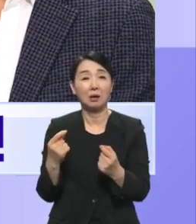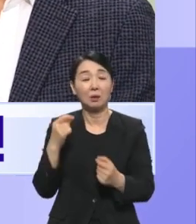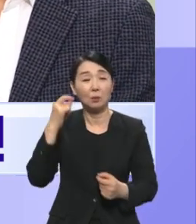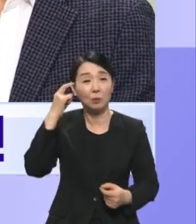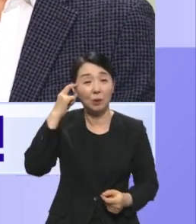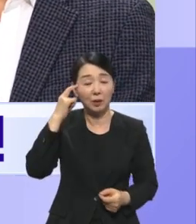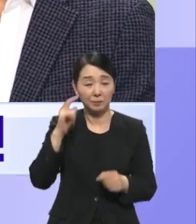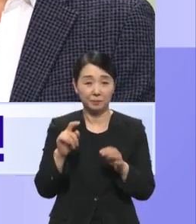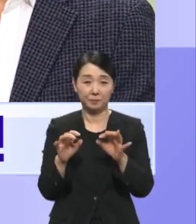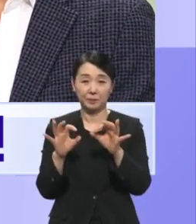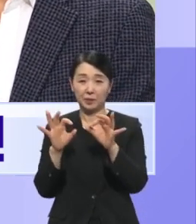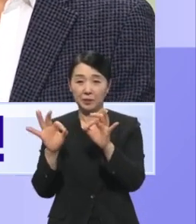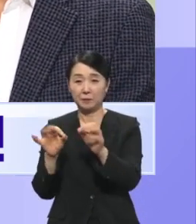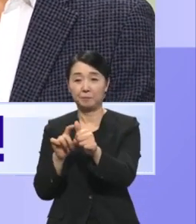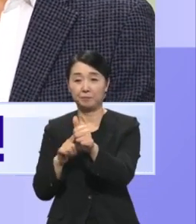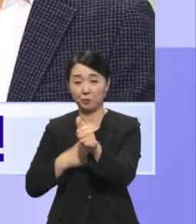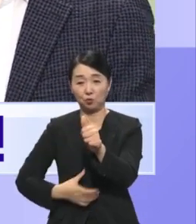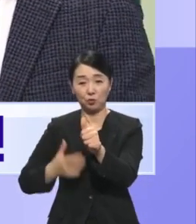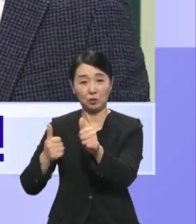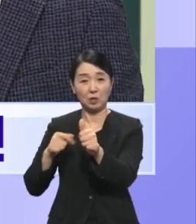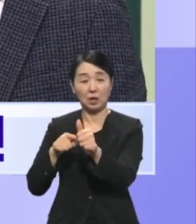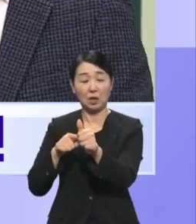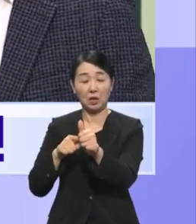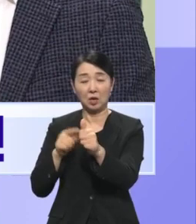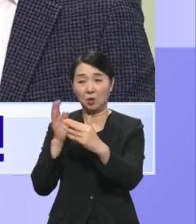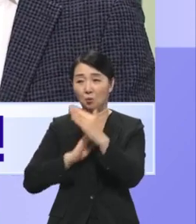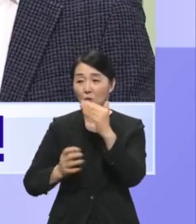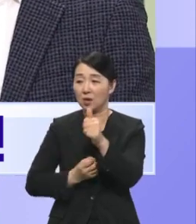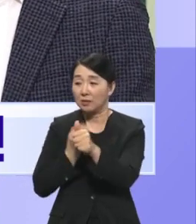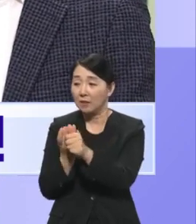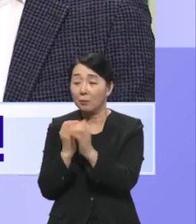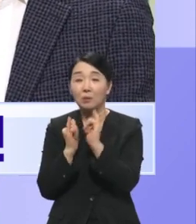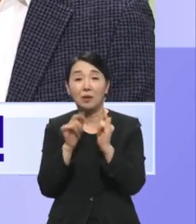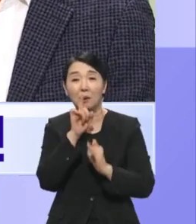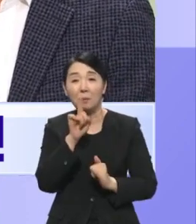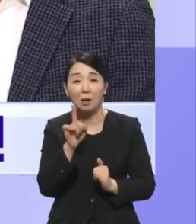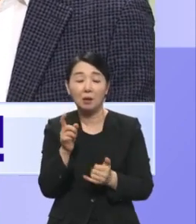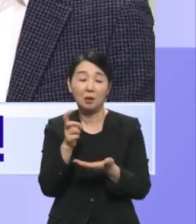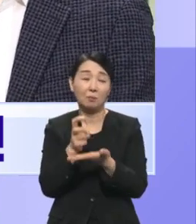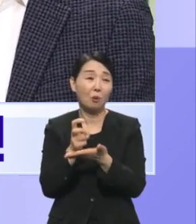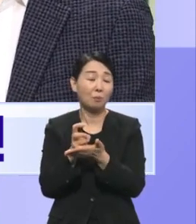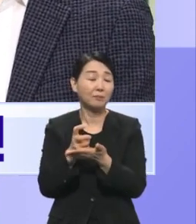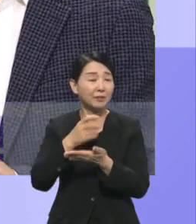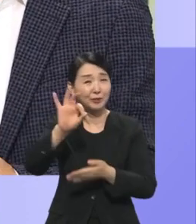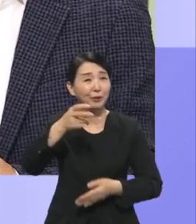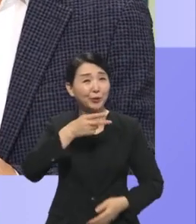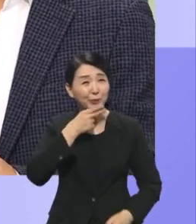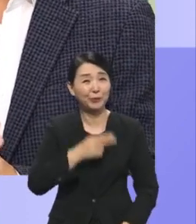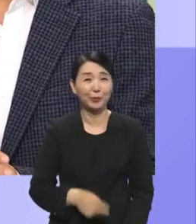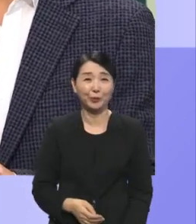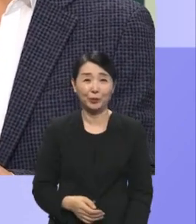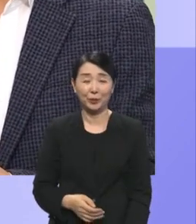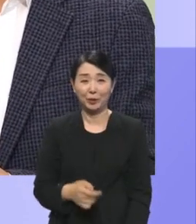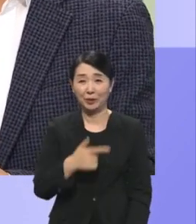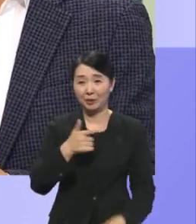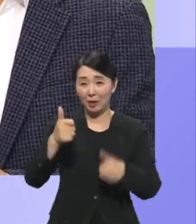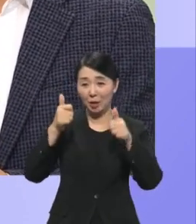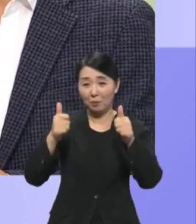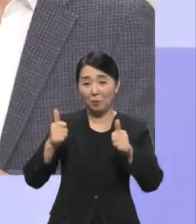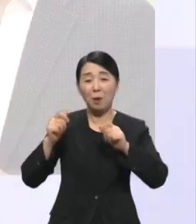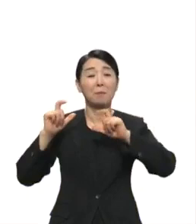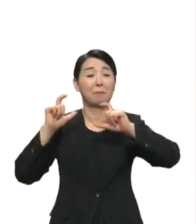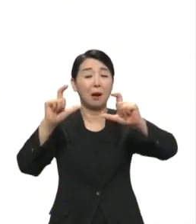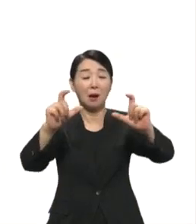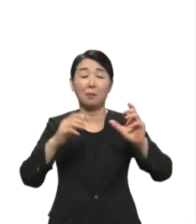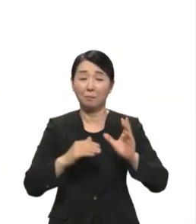김태우 전 구청장은 자신을 공익 제보자라고 했잖아요 근데 법원이 인정하지 않았거든요 대법원까지 해서 판결이 난